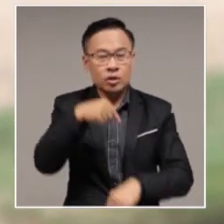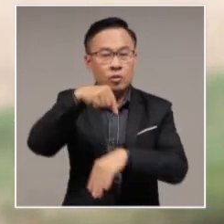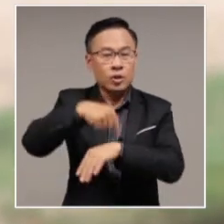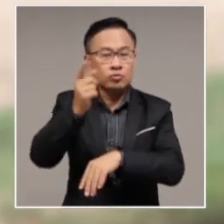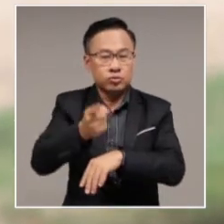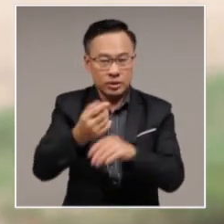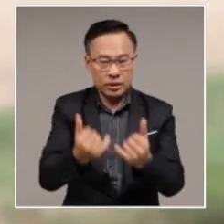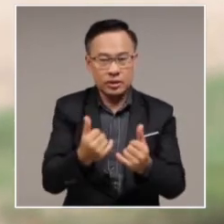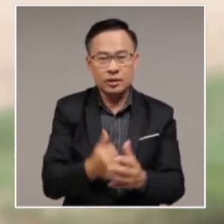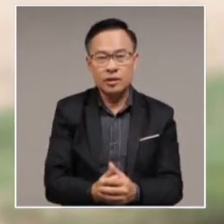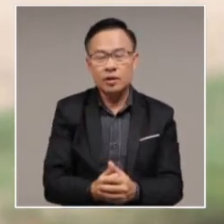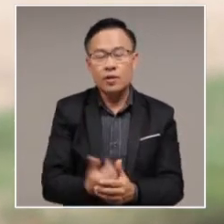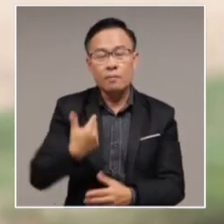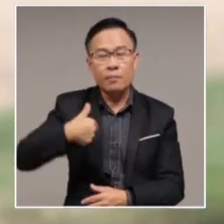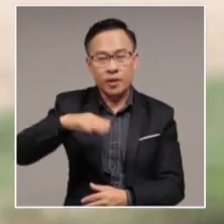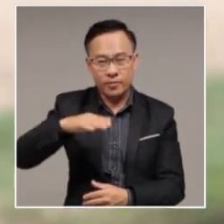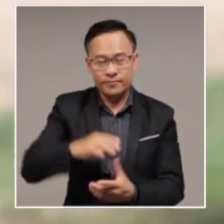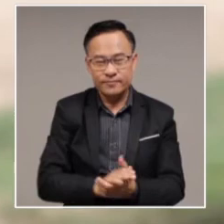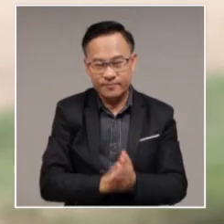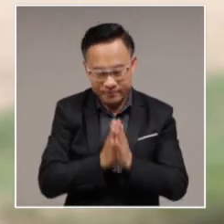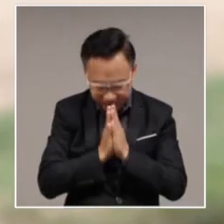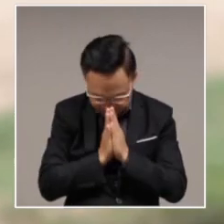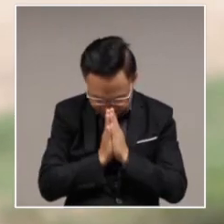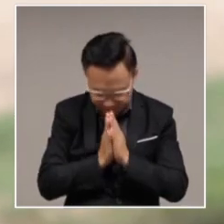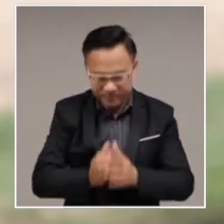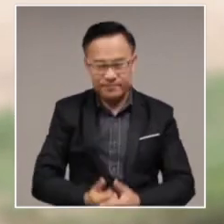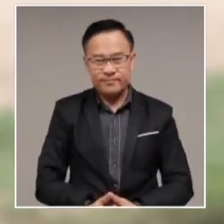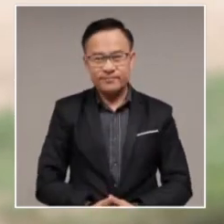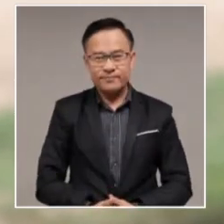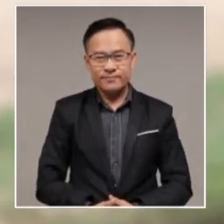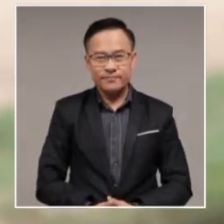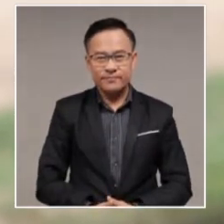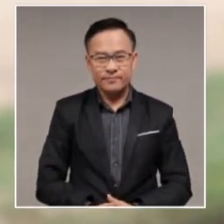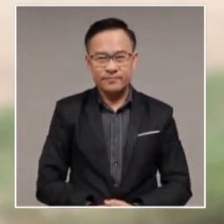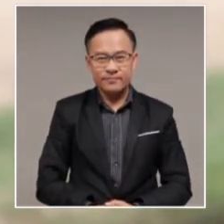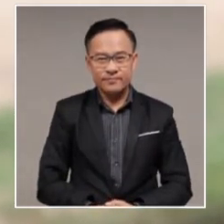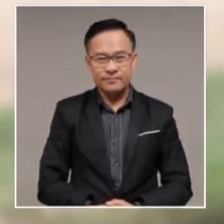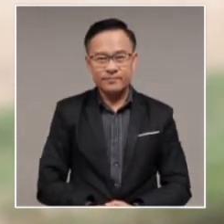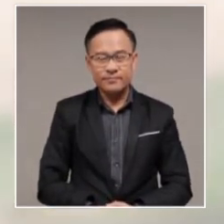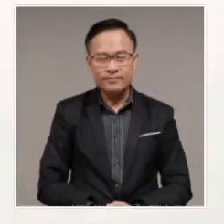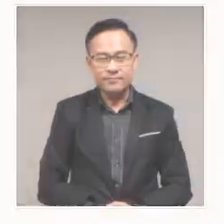คนหัวใจแกร่งได้ในวันและเวลาเดียวกันนี้สำหรับวันนี้สวัสดีค่ะ